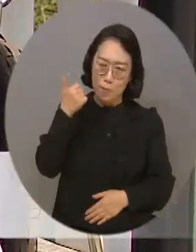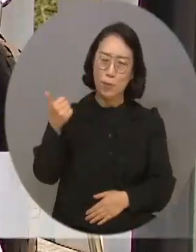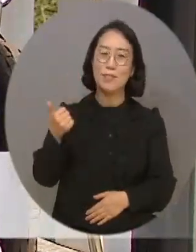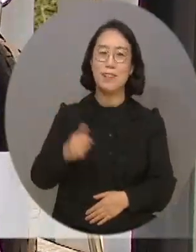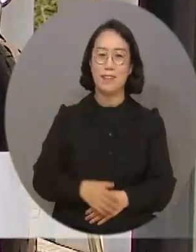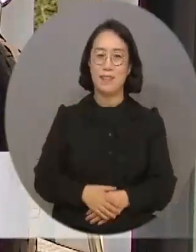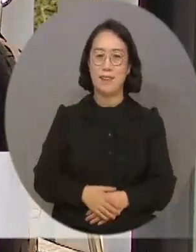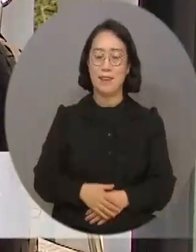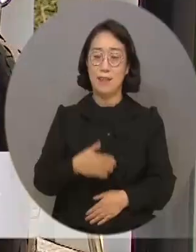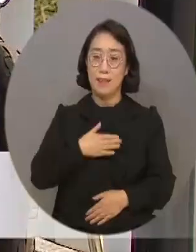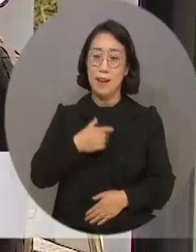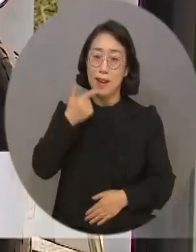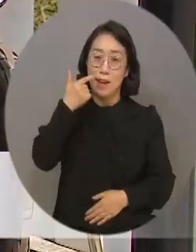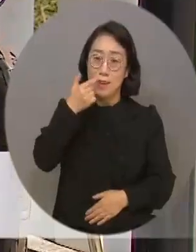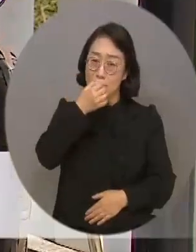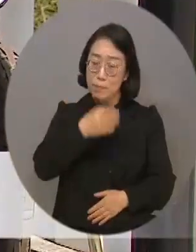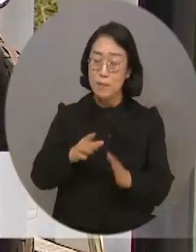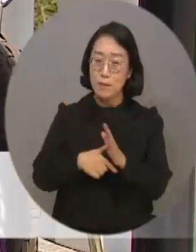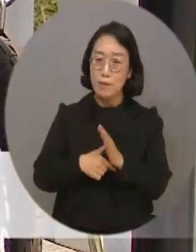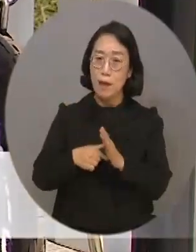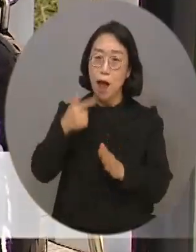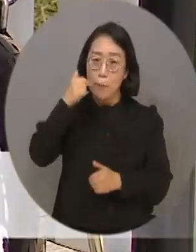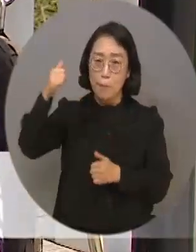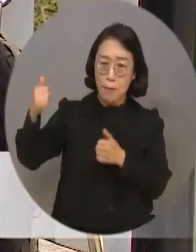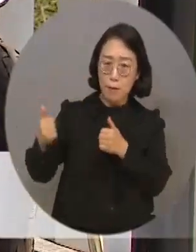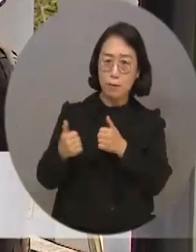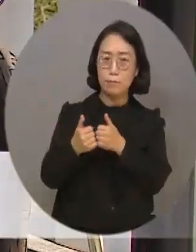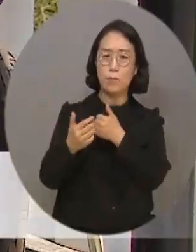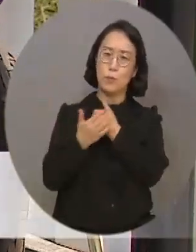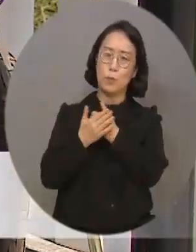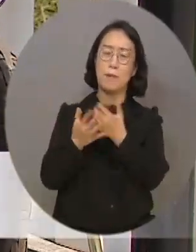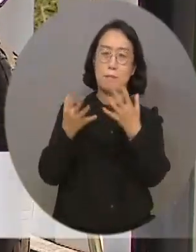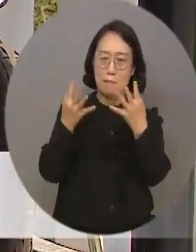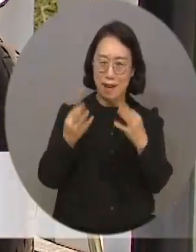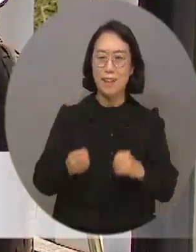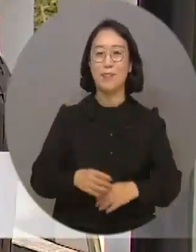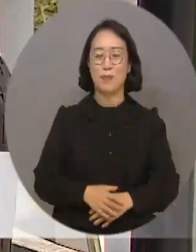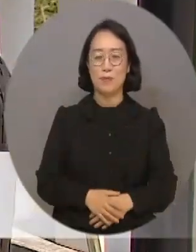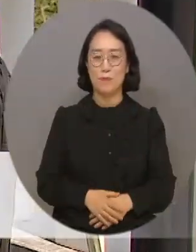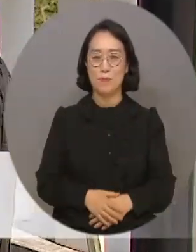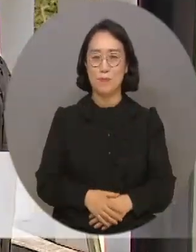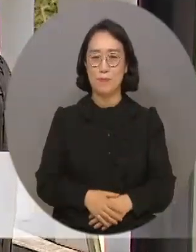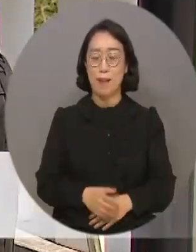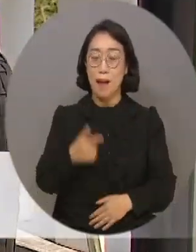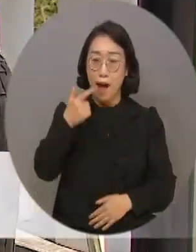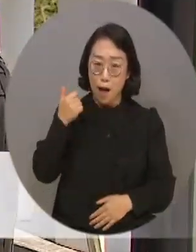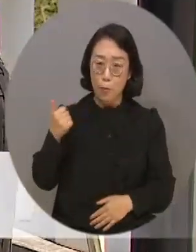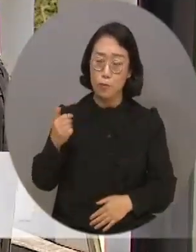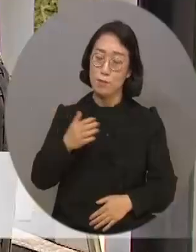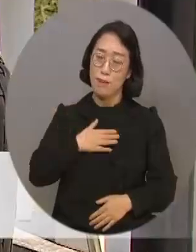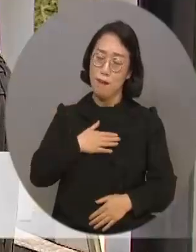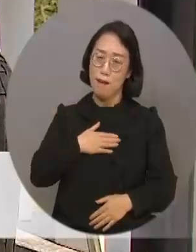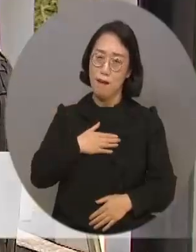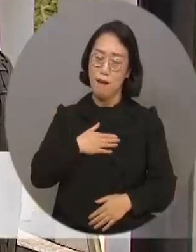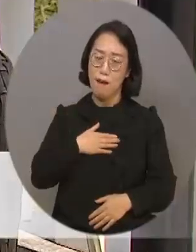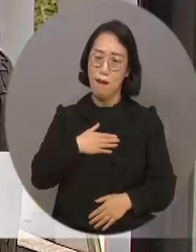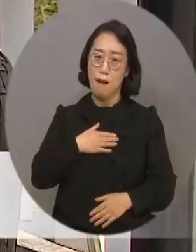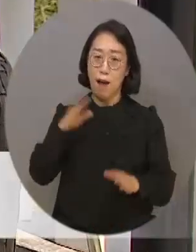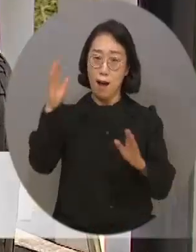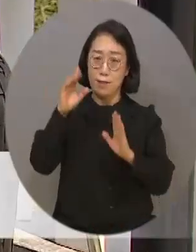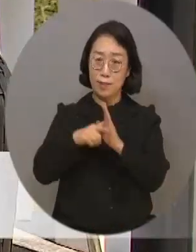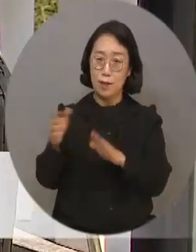아버지한테요. 제가 힘들 때 아버지가 좀 많이 도와주셨어요. 아버지 중학교 때부터